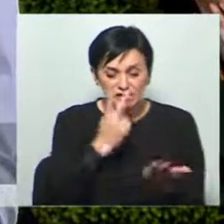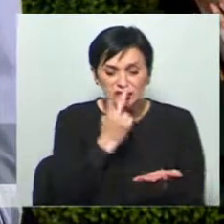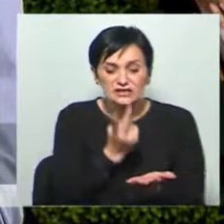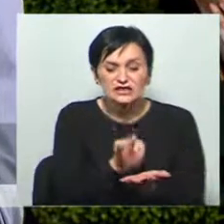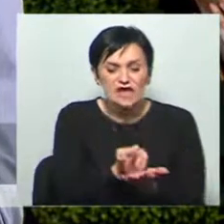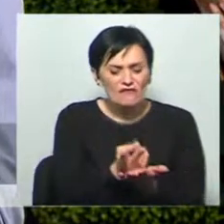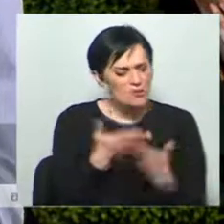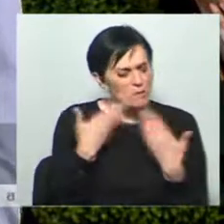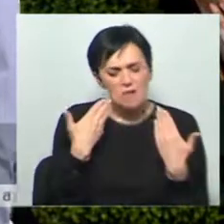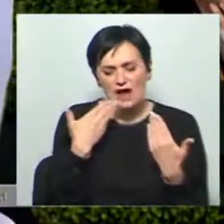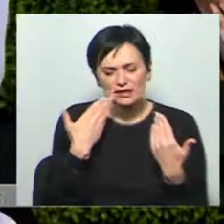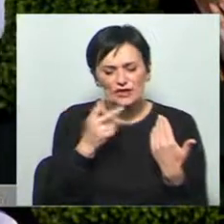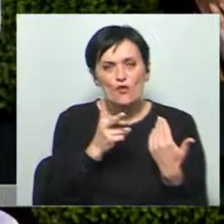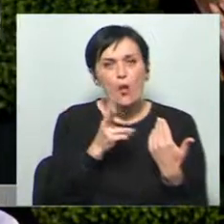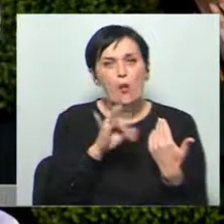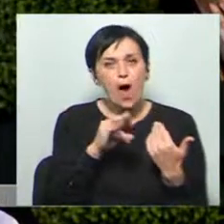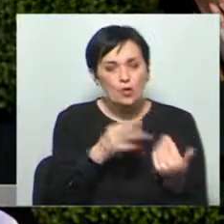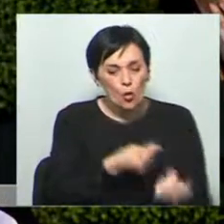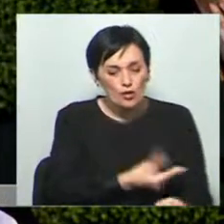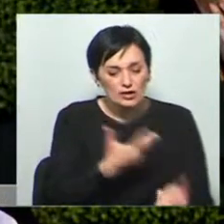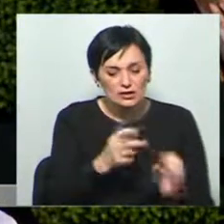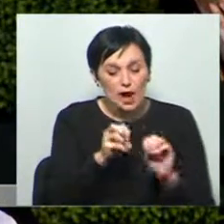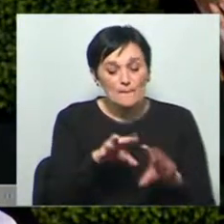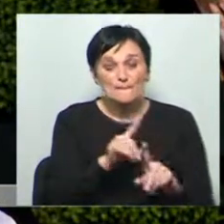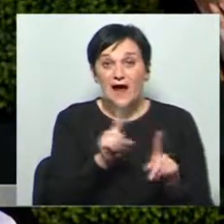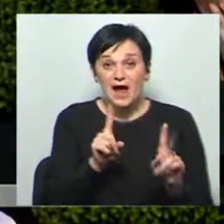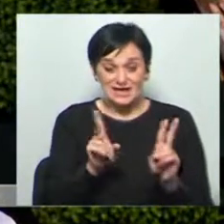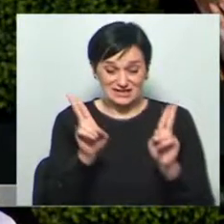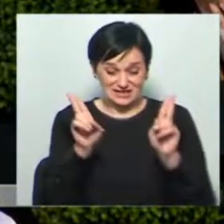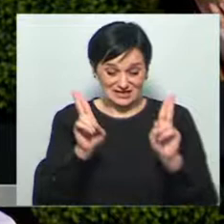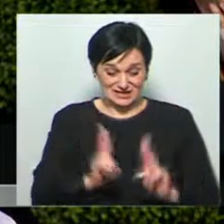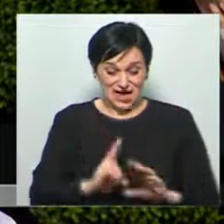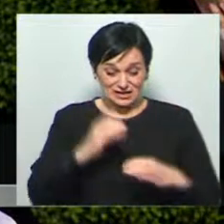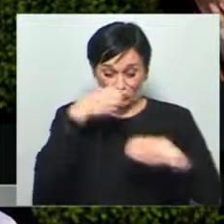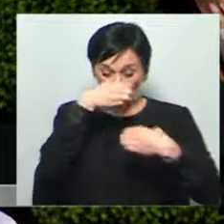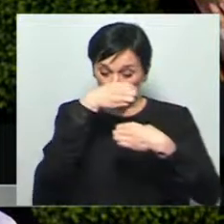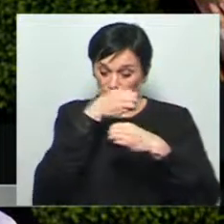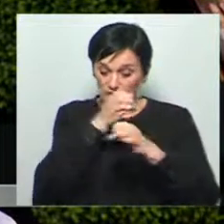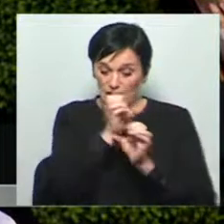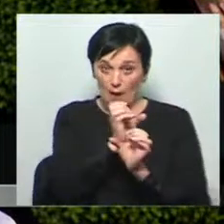დავინახოთ, მარტივად ამოვიცნოთ. სამწუხაროდ სტანდარტულ ლაბორატორიულ